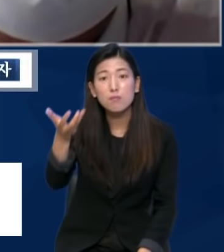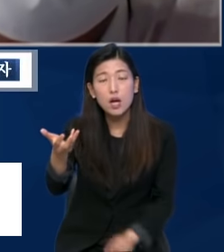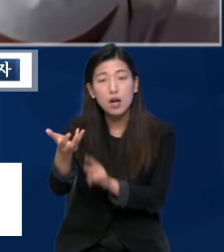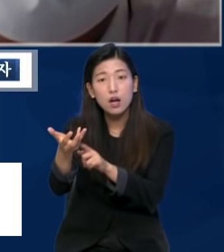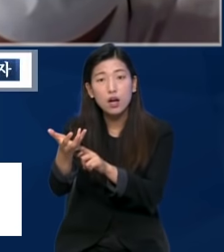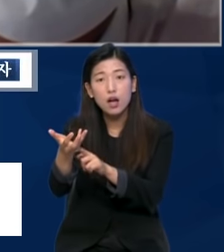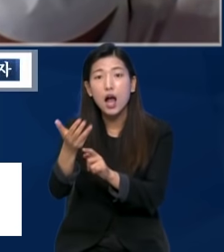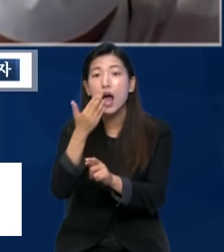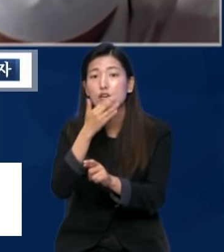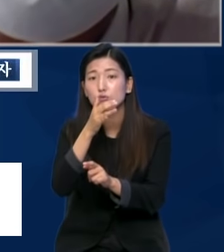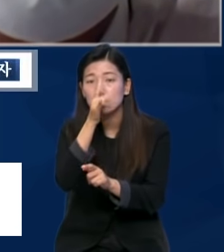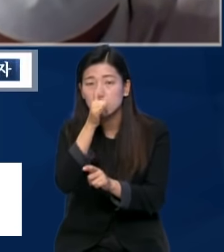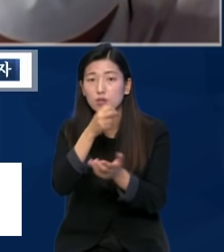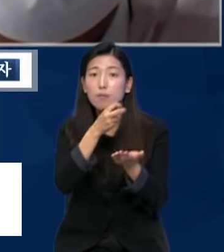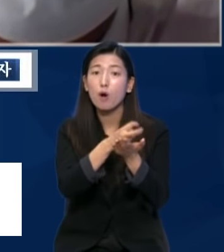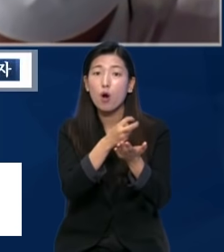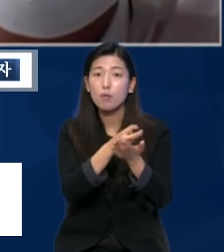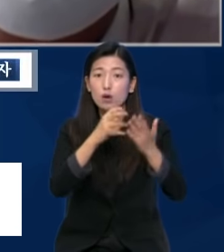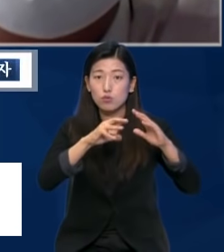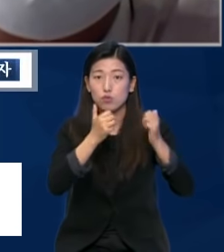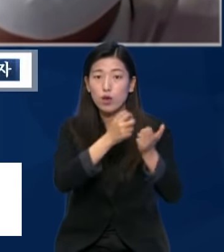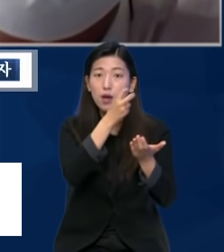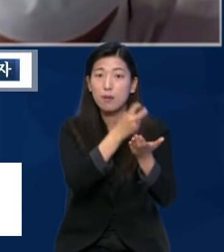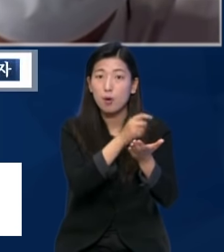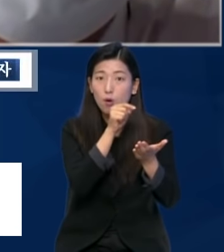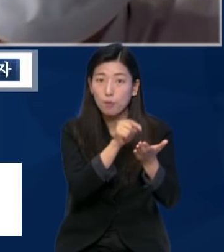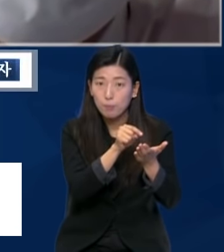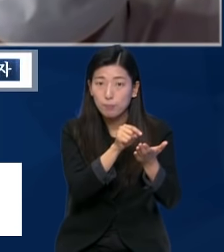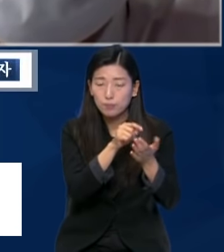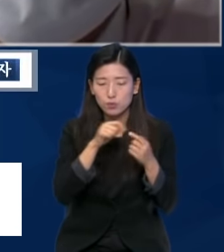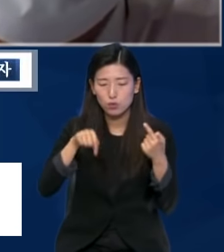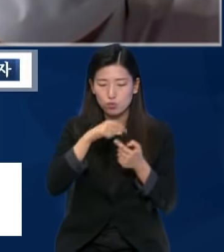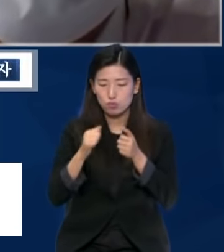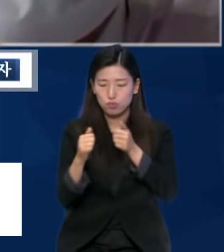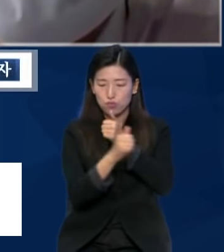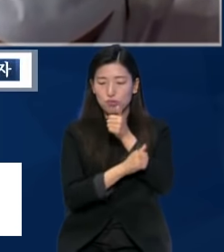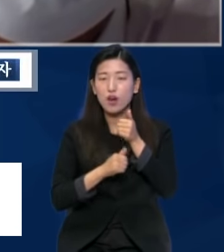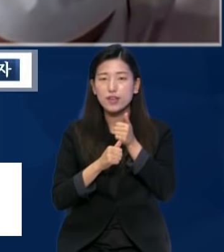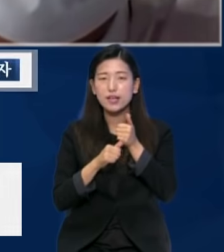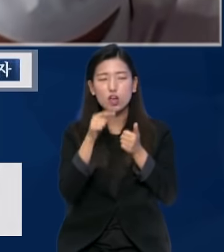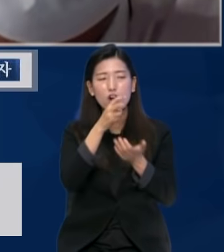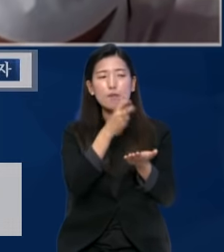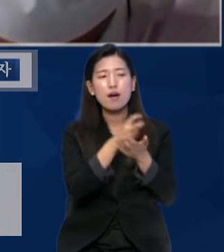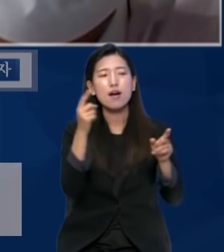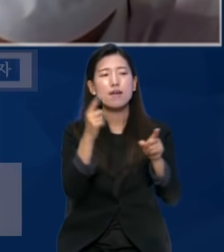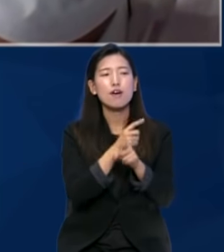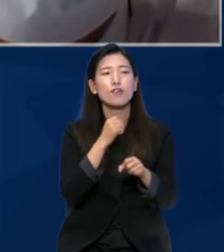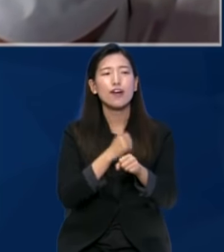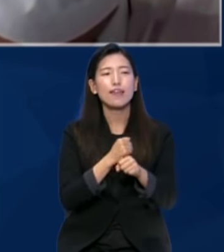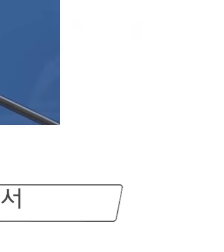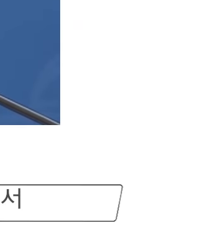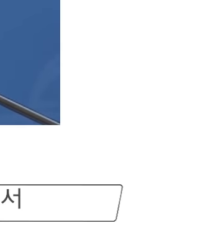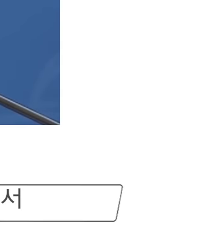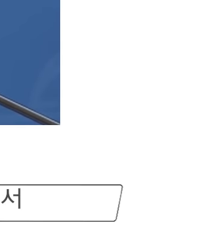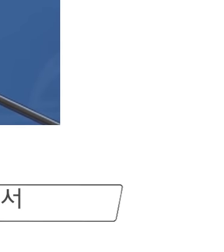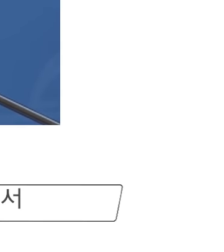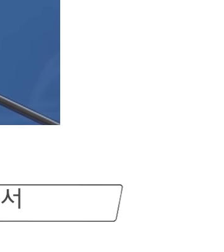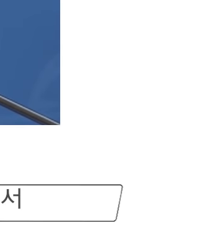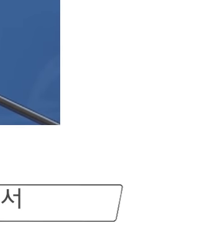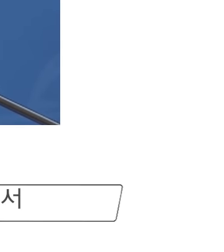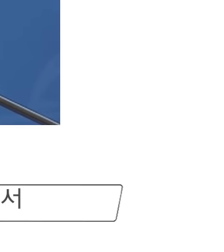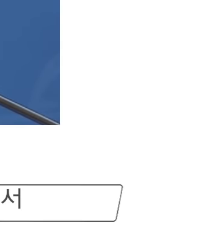상임위인 운영위에서 여야가 6월 국회에서 처리키로 합의했었는데요. 이에 대해 어떻게 전망하시는지 예,